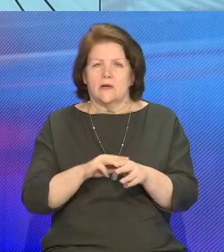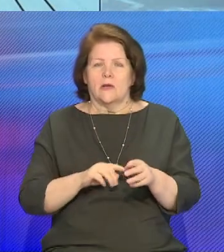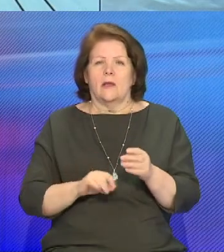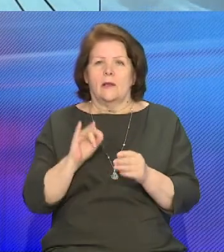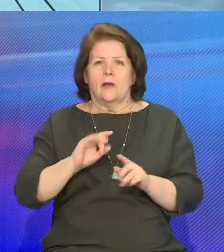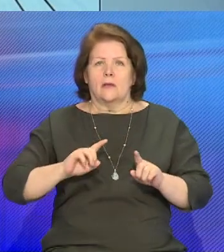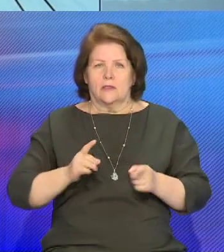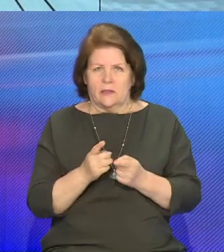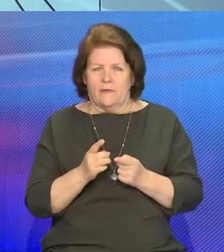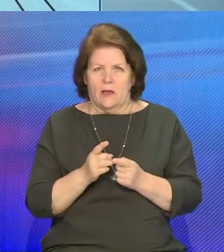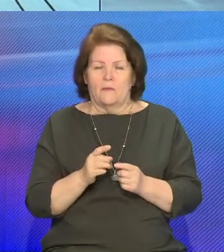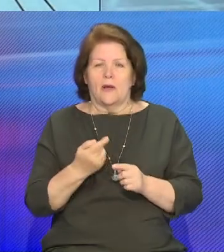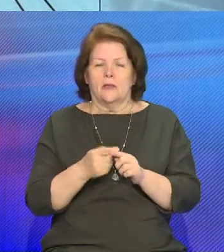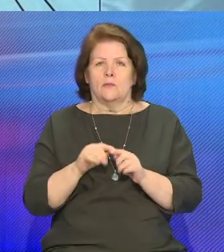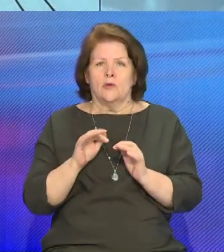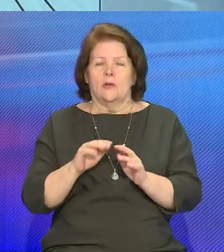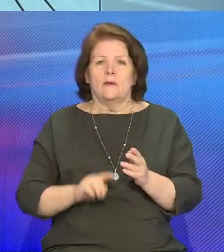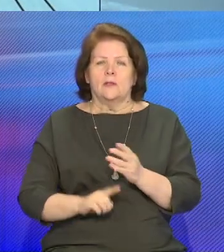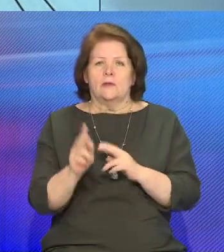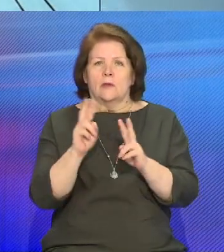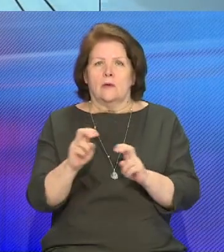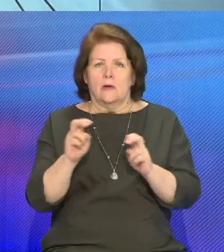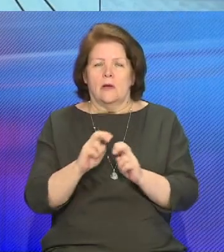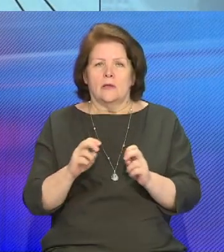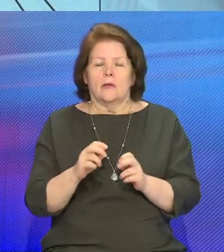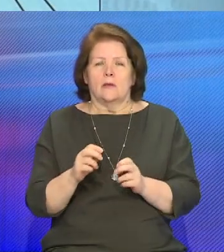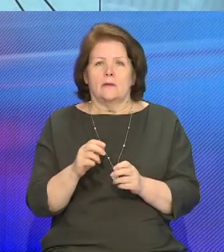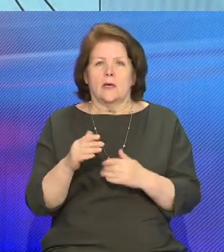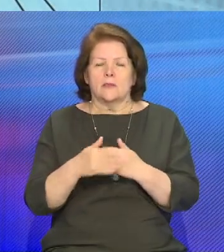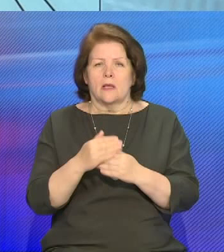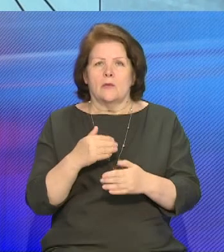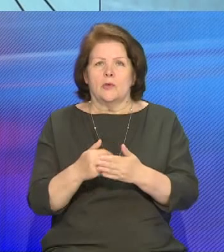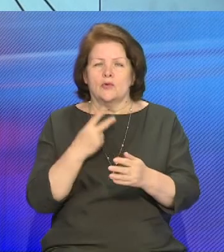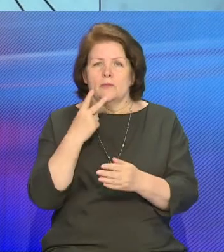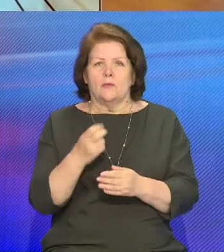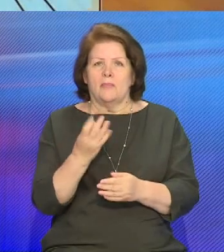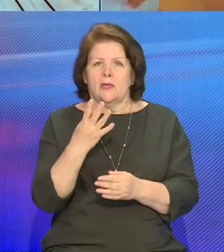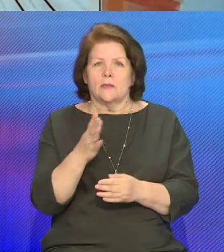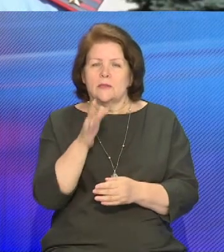крымінальная справа. Санкцыі адпаведнага артыкула прадугледжваюць да 15 гадоў пазбаўлення волі.